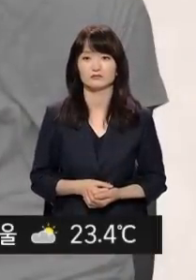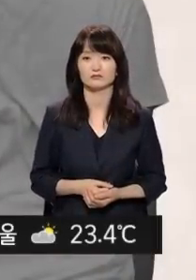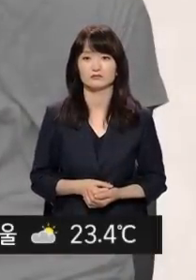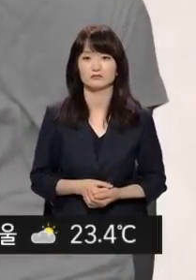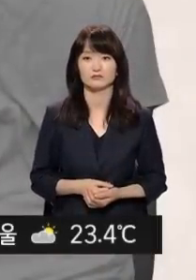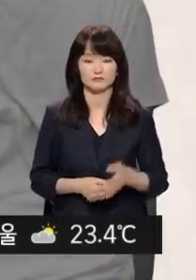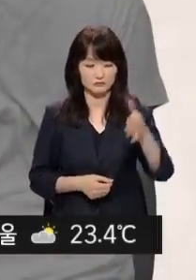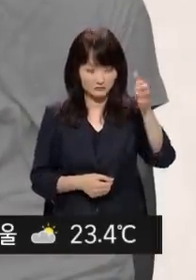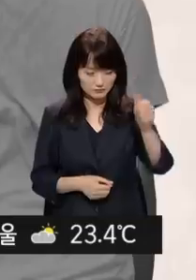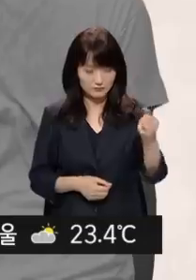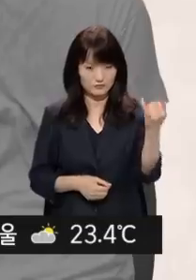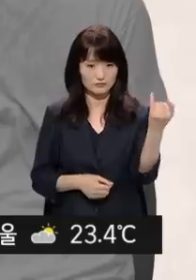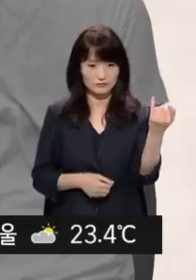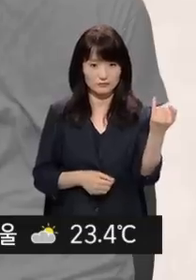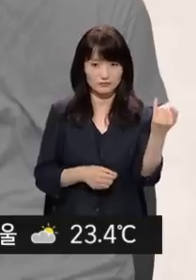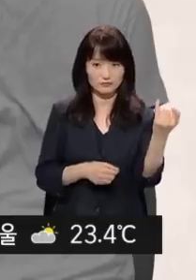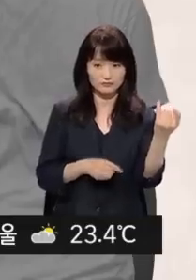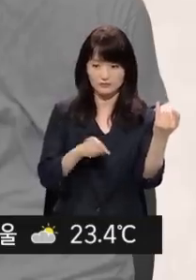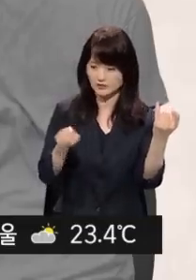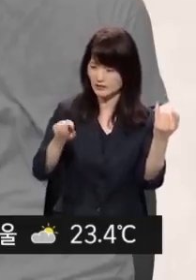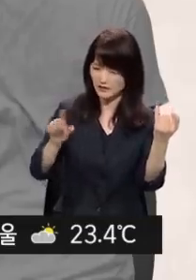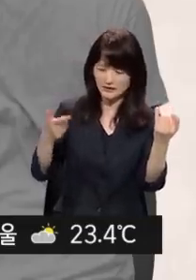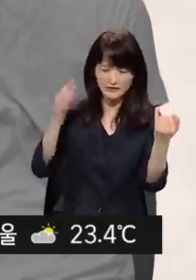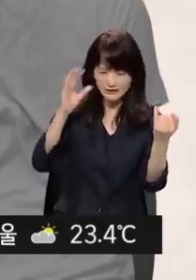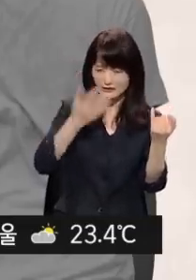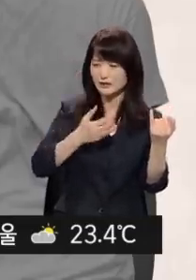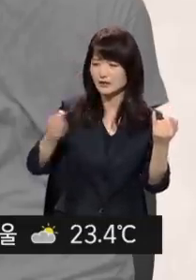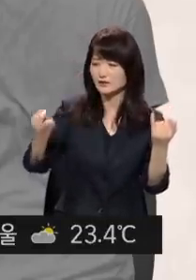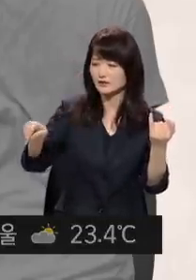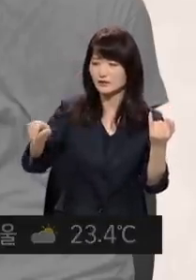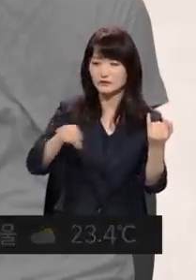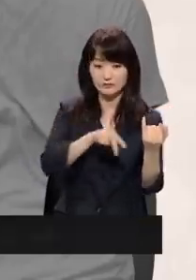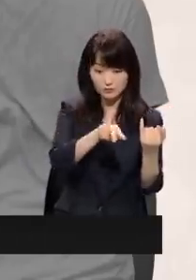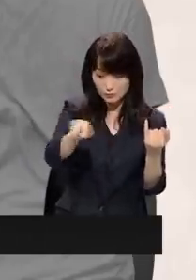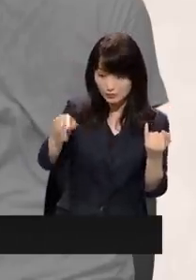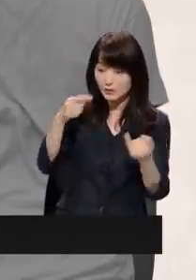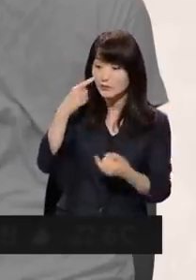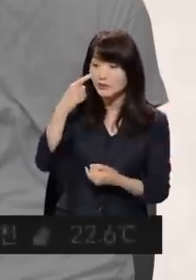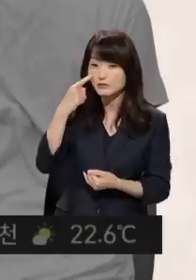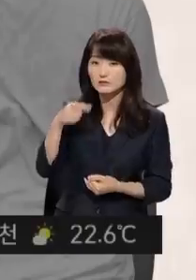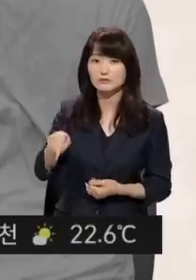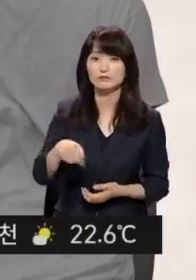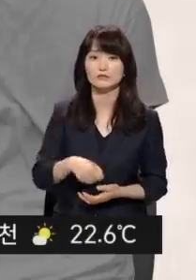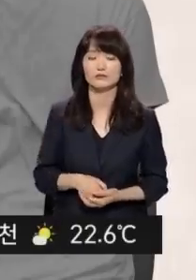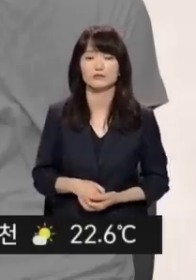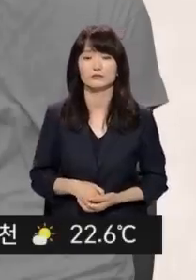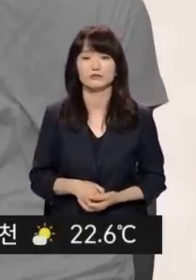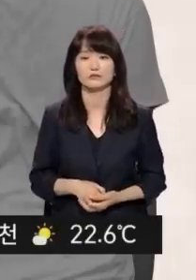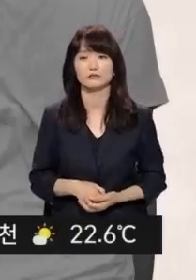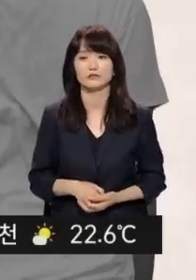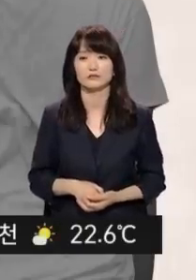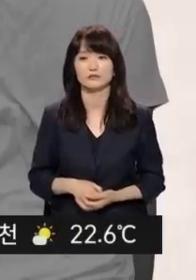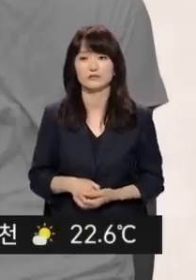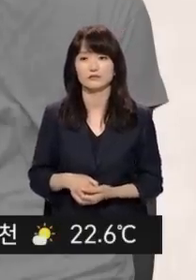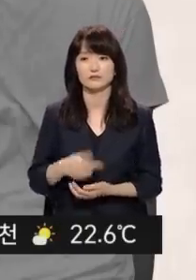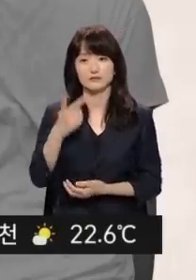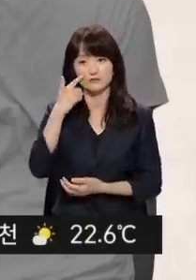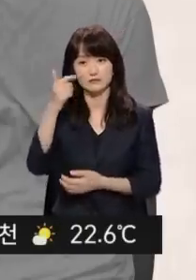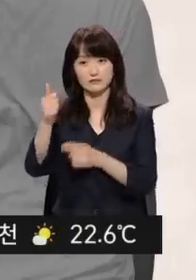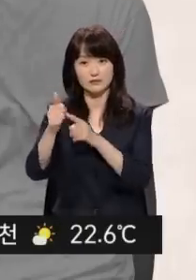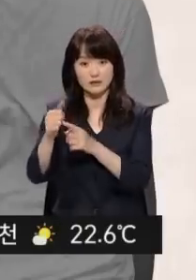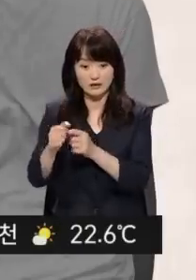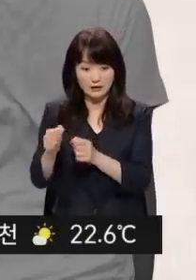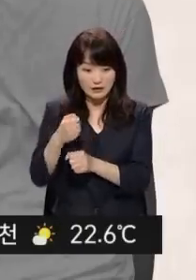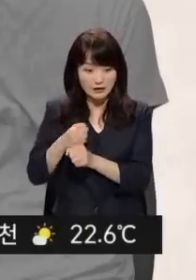아닙니다 아이가 챙겨 간게 그런 거고이 골 좀 보세요라고 했더니 물론 당황했을 수 있긴